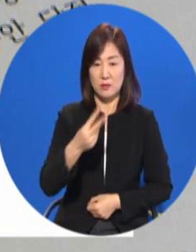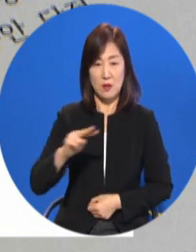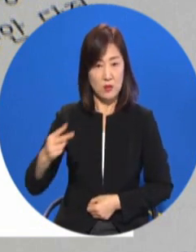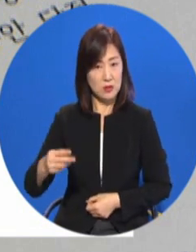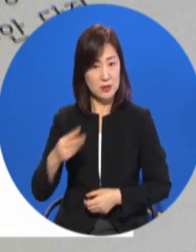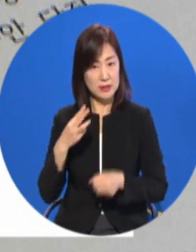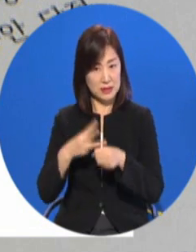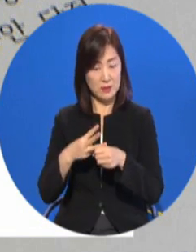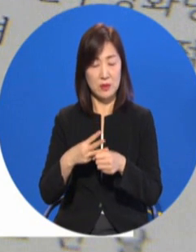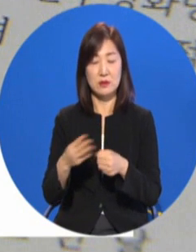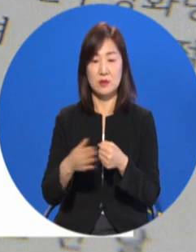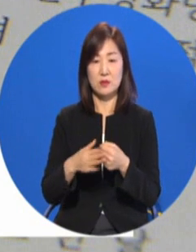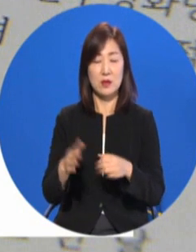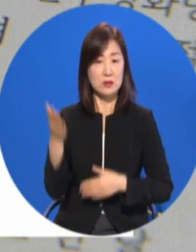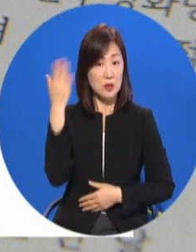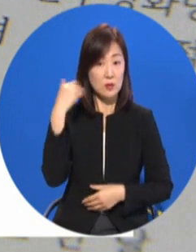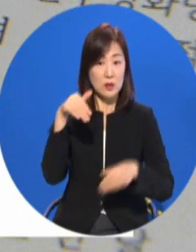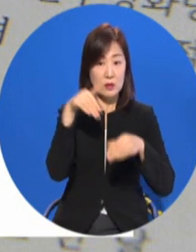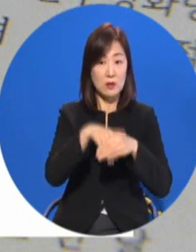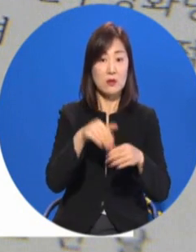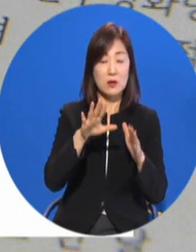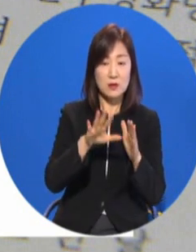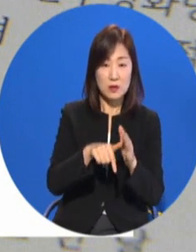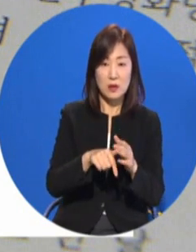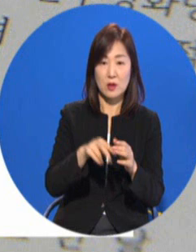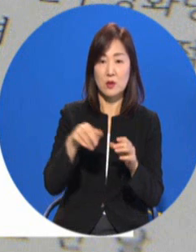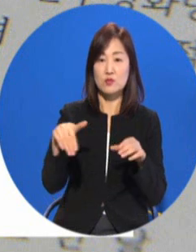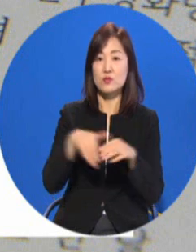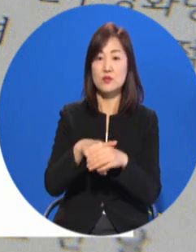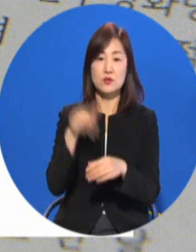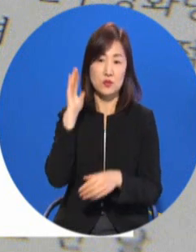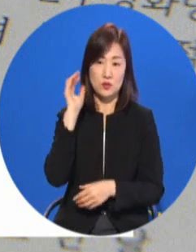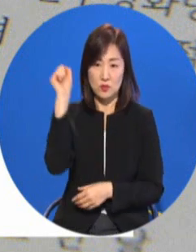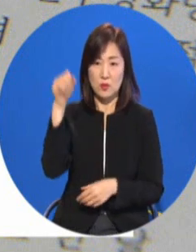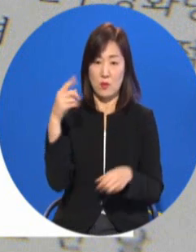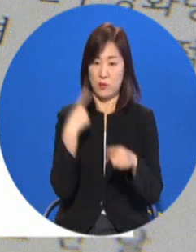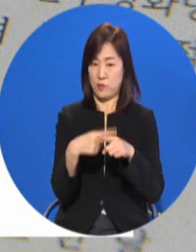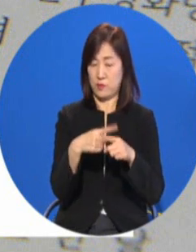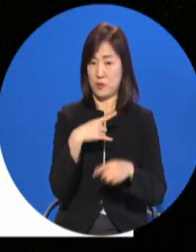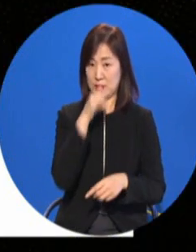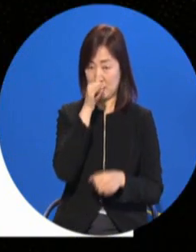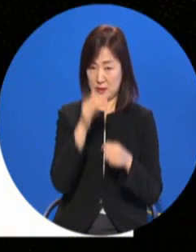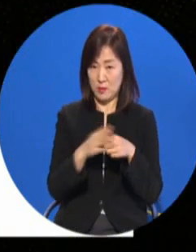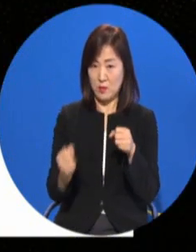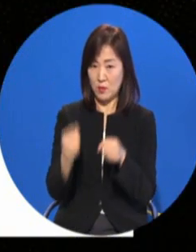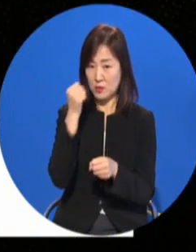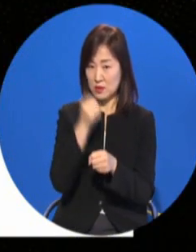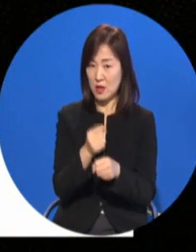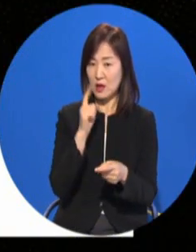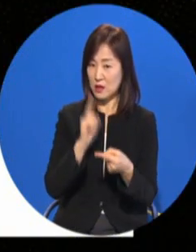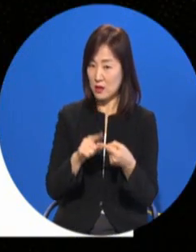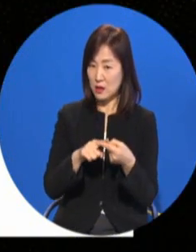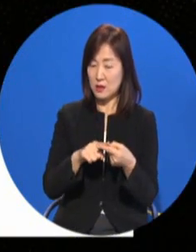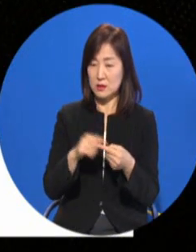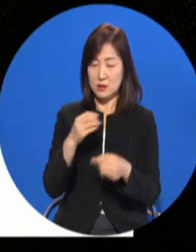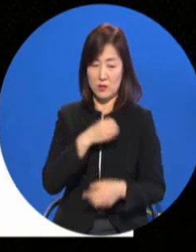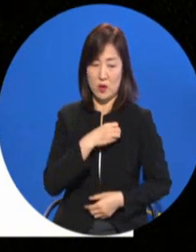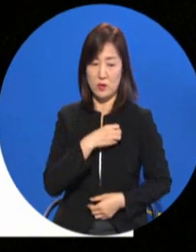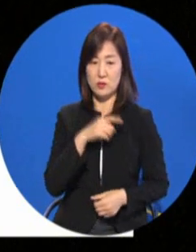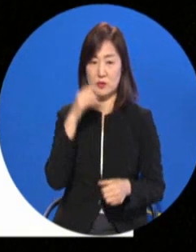당시 문재인 후보를 공격했다 며 볶다 늘 언급한 것은 당원들을 모욕하는 것이라고 비판했습니다